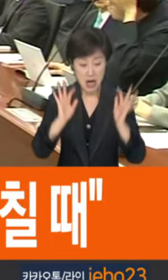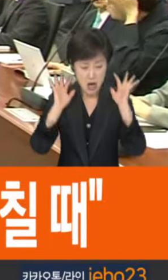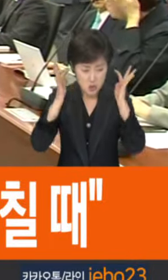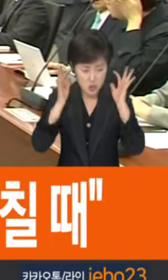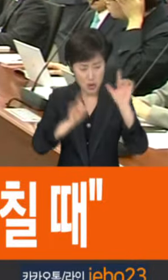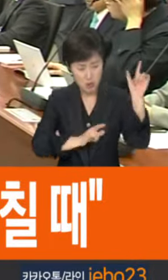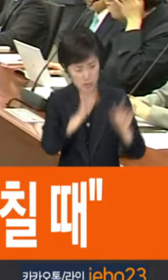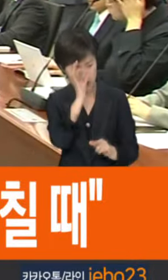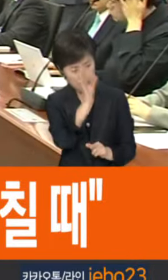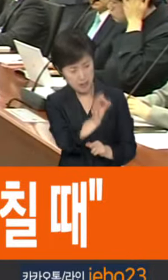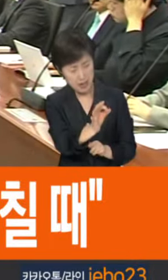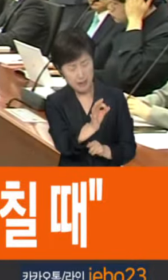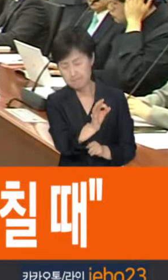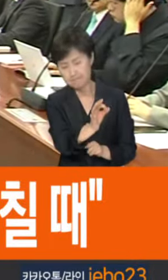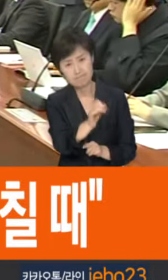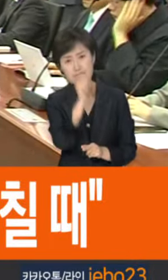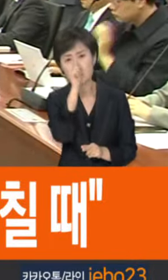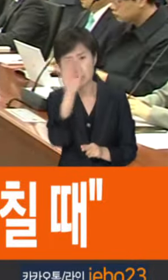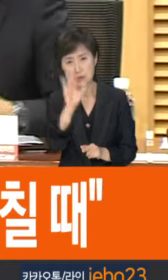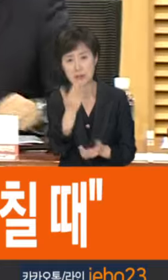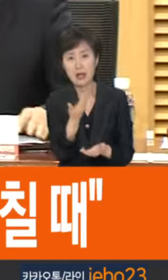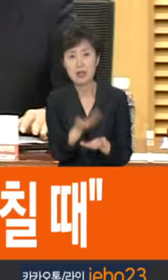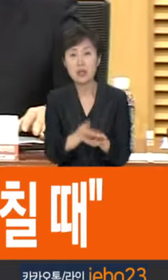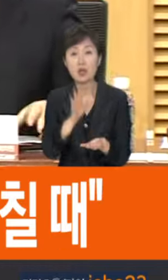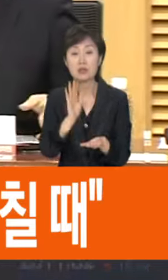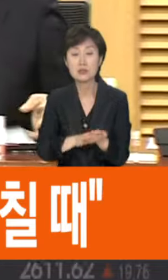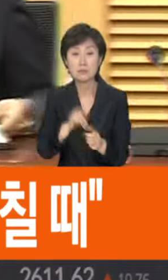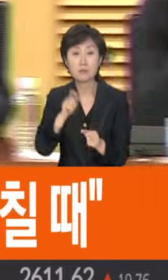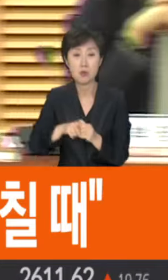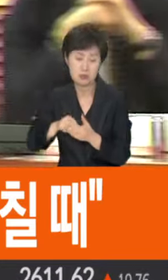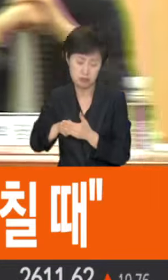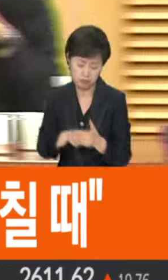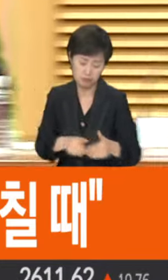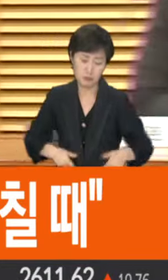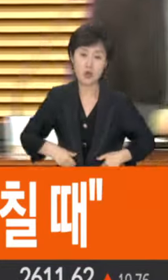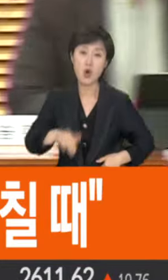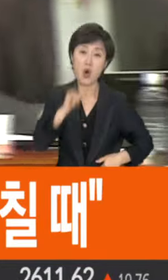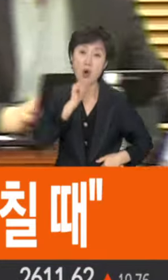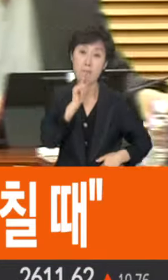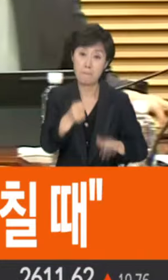공동묘지 같은 분위기라며 혁신을 위한 조치가 시급하다고